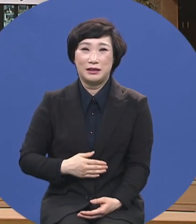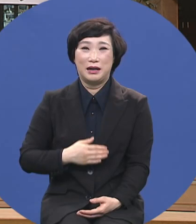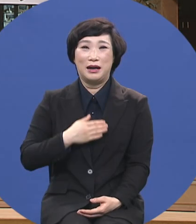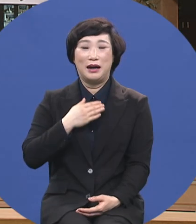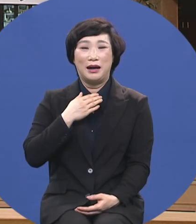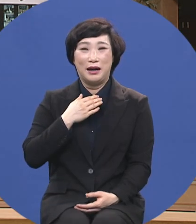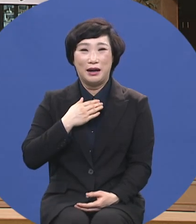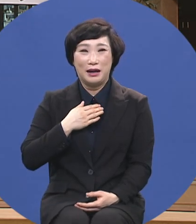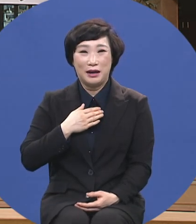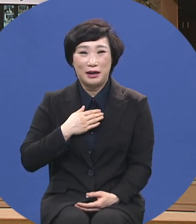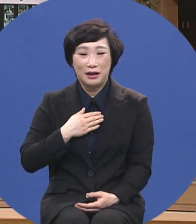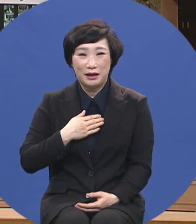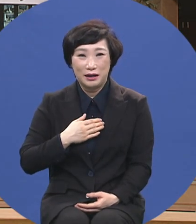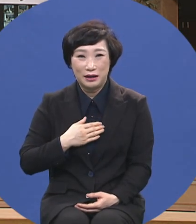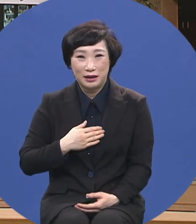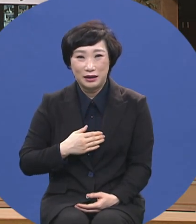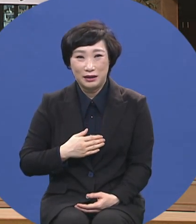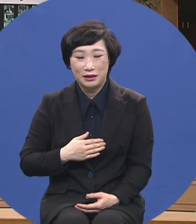알아.